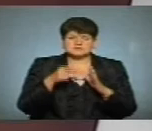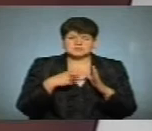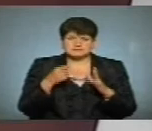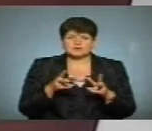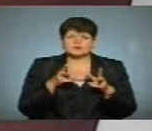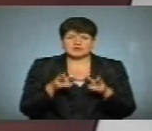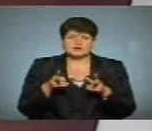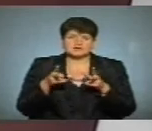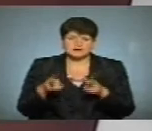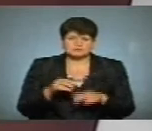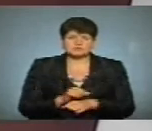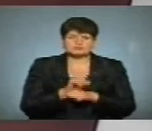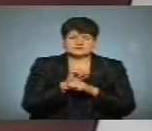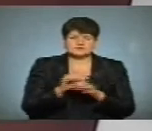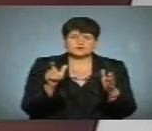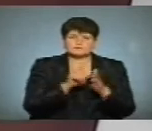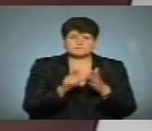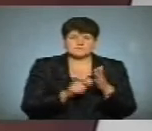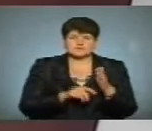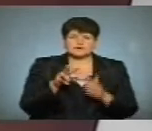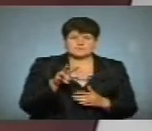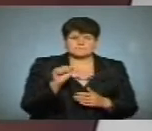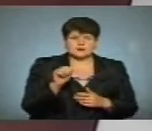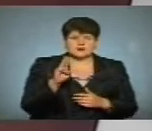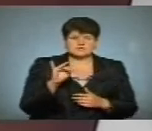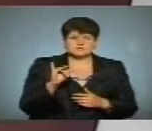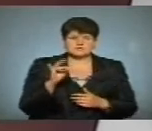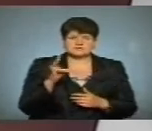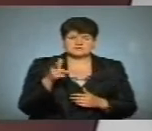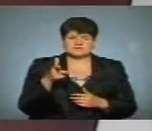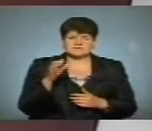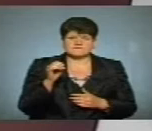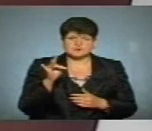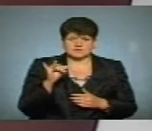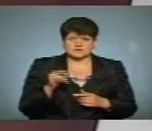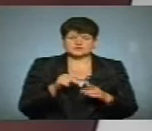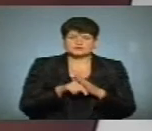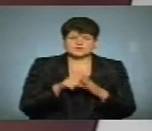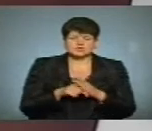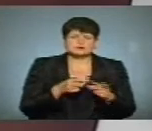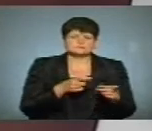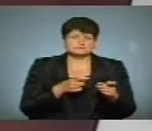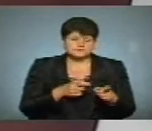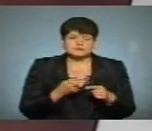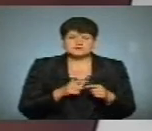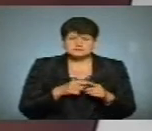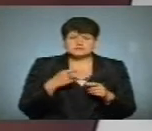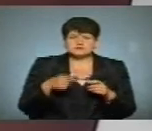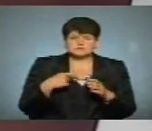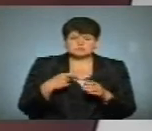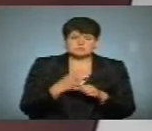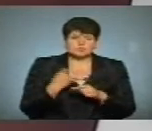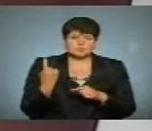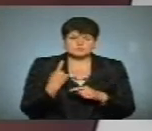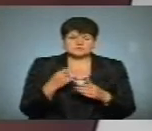реміксу повстанської пісні «Упа Машингвери», що в перекладі з німецької «Автоматична зброя». Зйомки організував Тернопільський